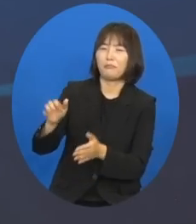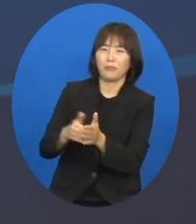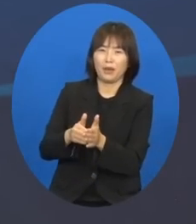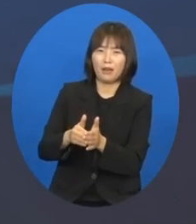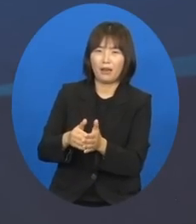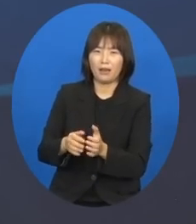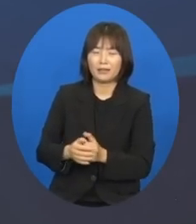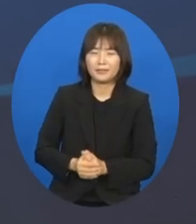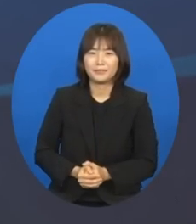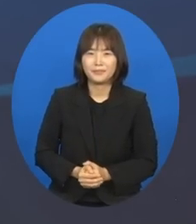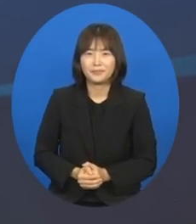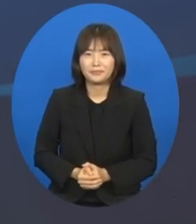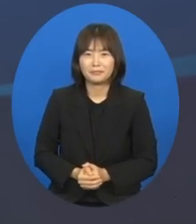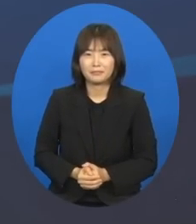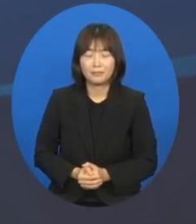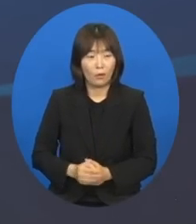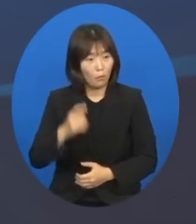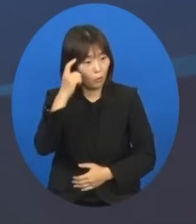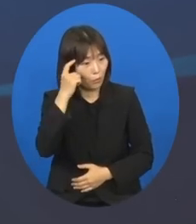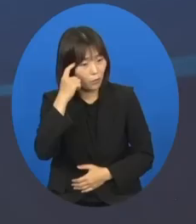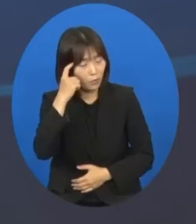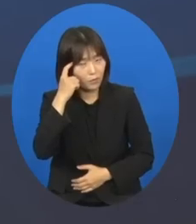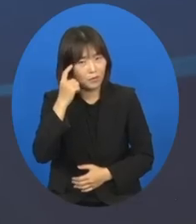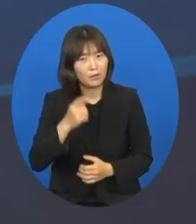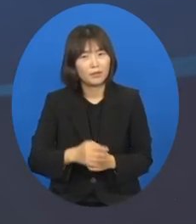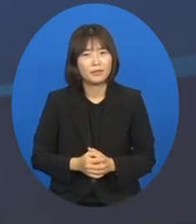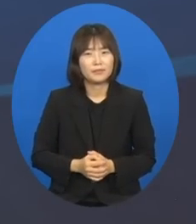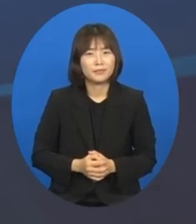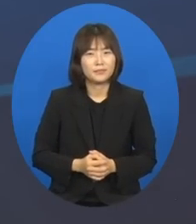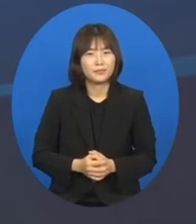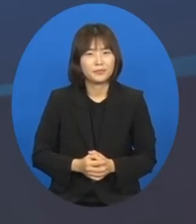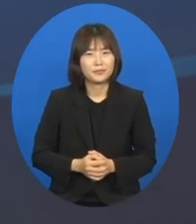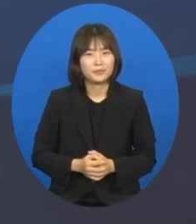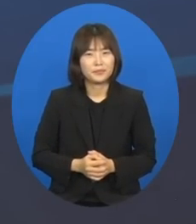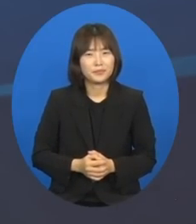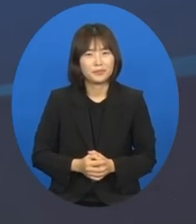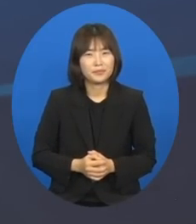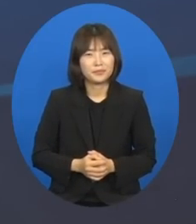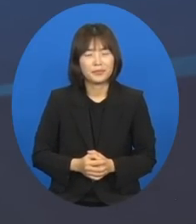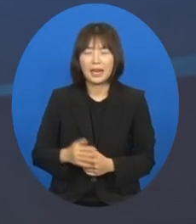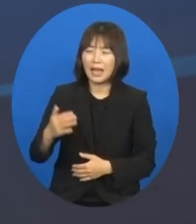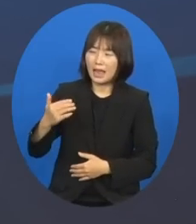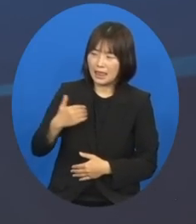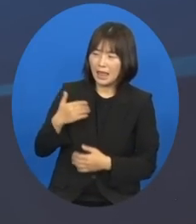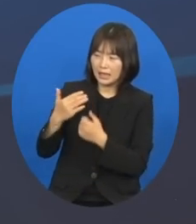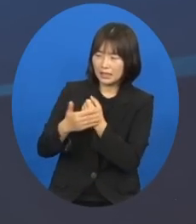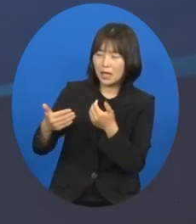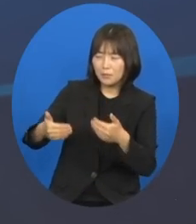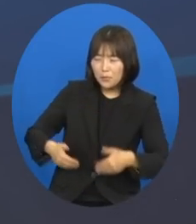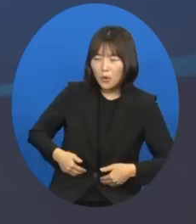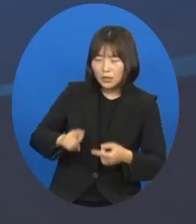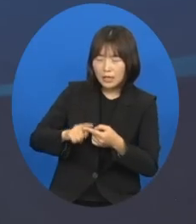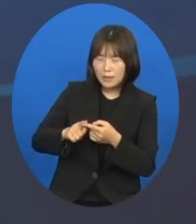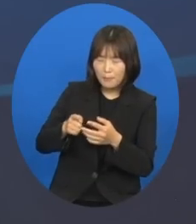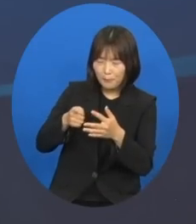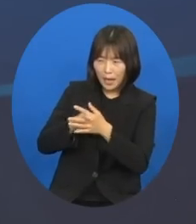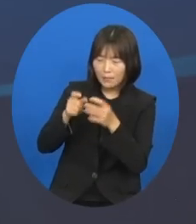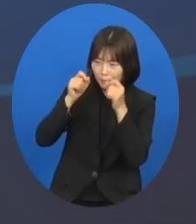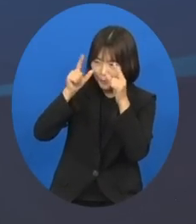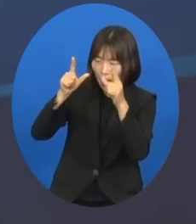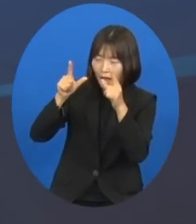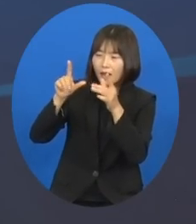목사님 이제부터 목회가 됩니다 왜요 내게 은혜가 필요하다라는 것을 아는 순간부터